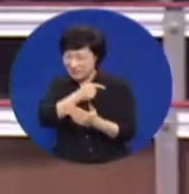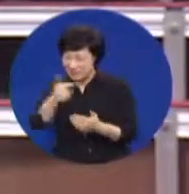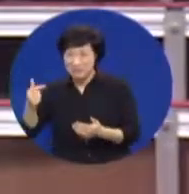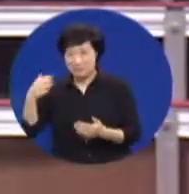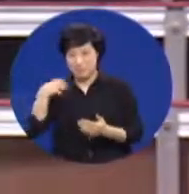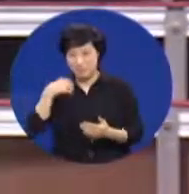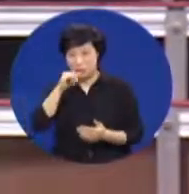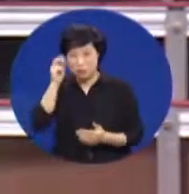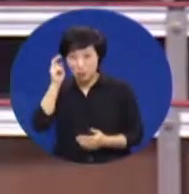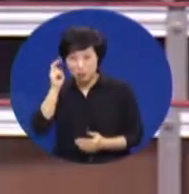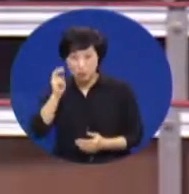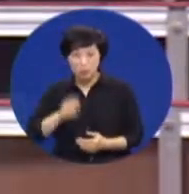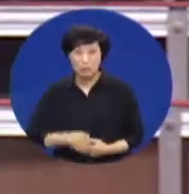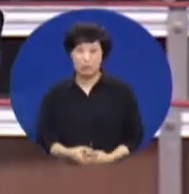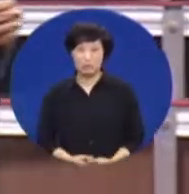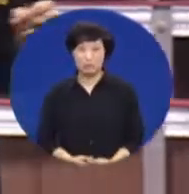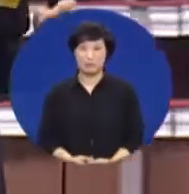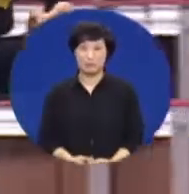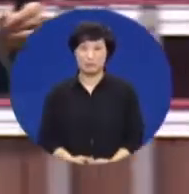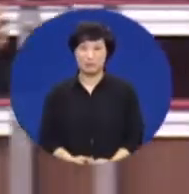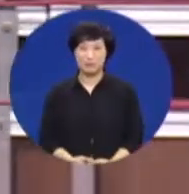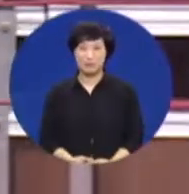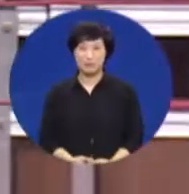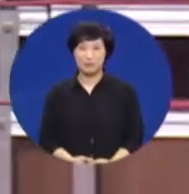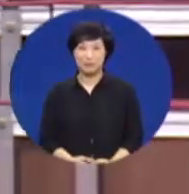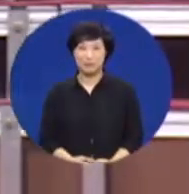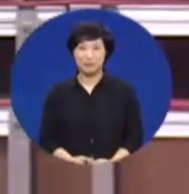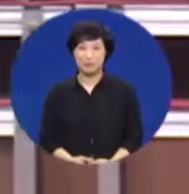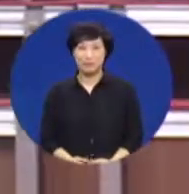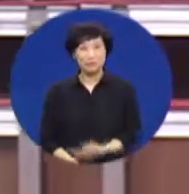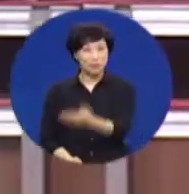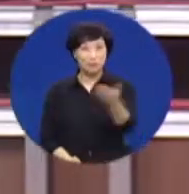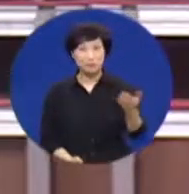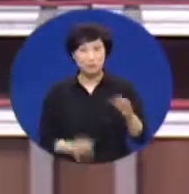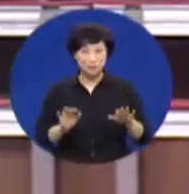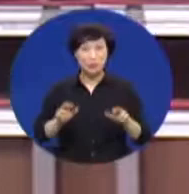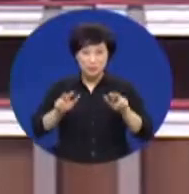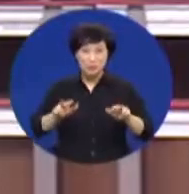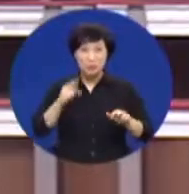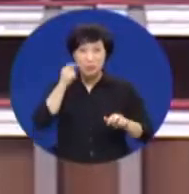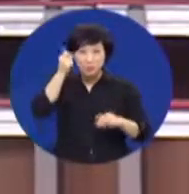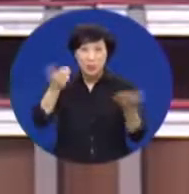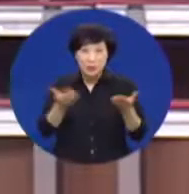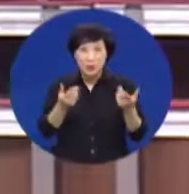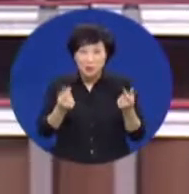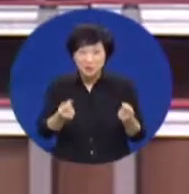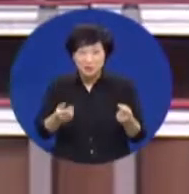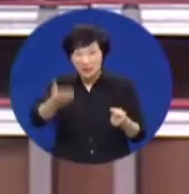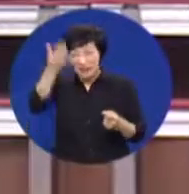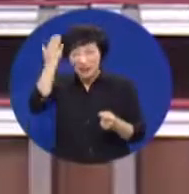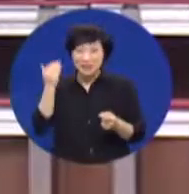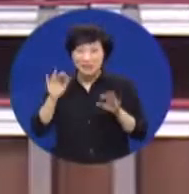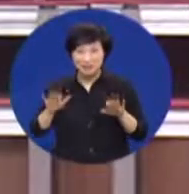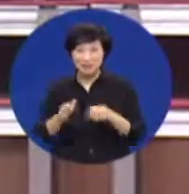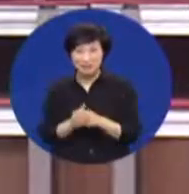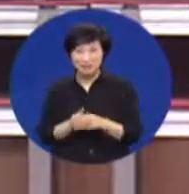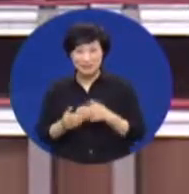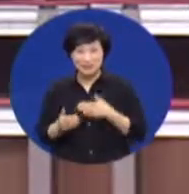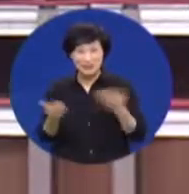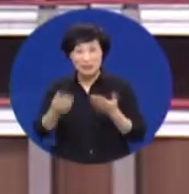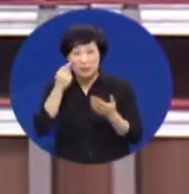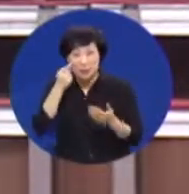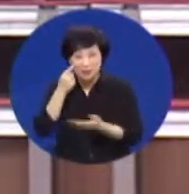막 엄청났을 것입니다. 대단하다. 아니, 목회하도 됐어 못해요. 생각해보죠. 아, 20년을